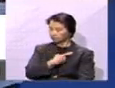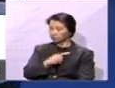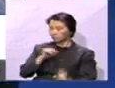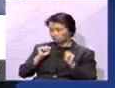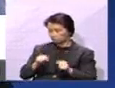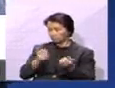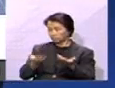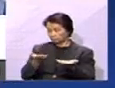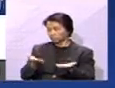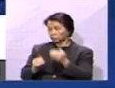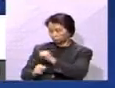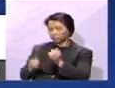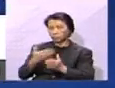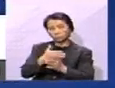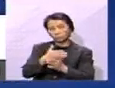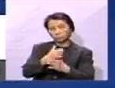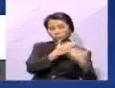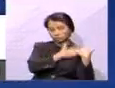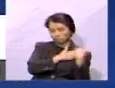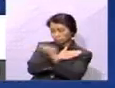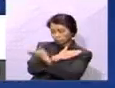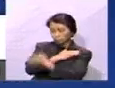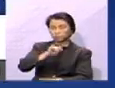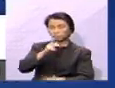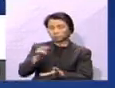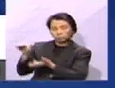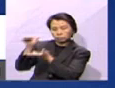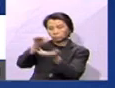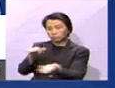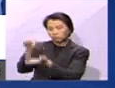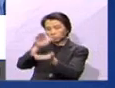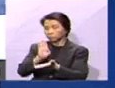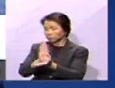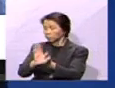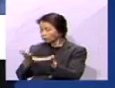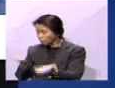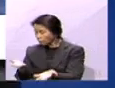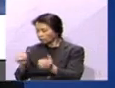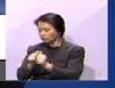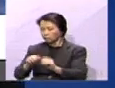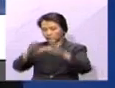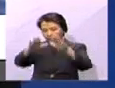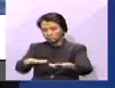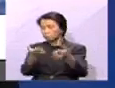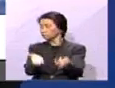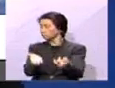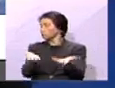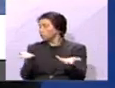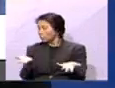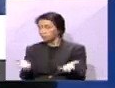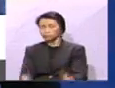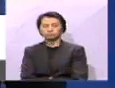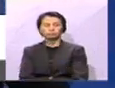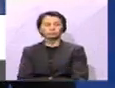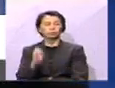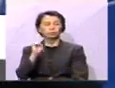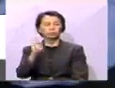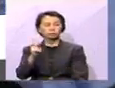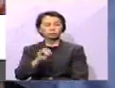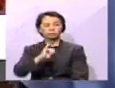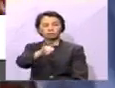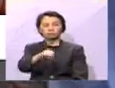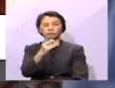Puan mungkin boleh kongsikan peranan JKM dalam menyalurkan bantuan kepada pendudukjas banjir yang ditempatkan di pusat pemindahan ini JKM